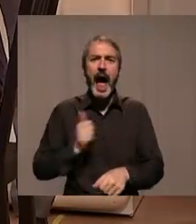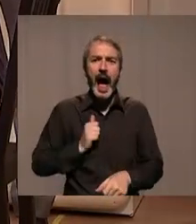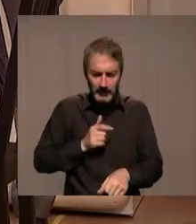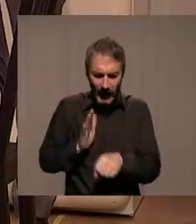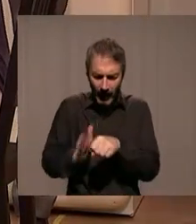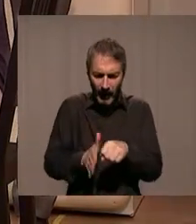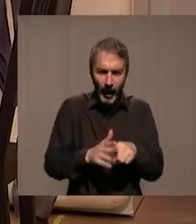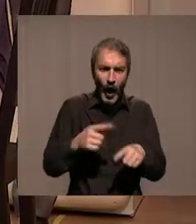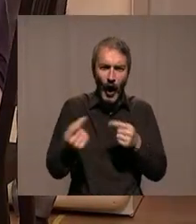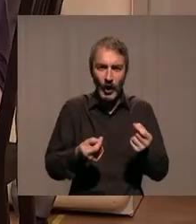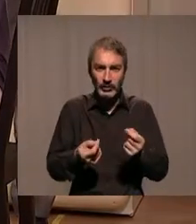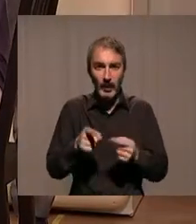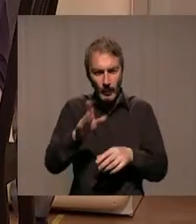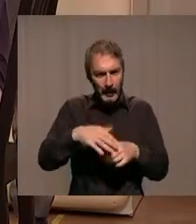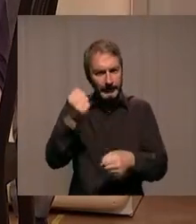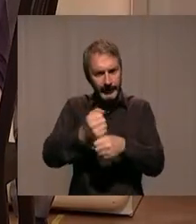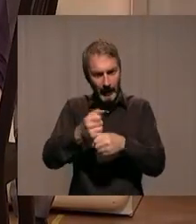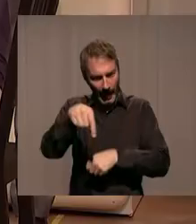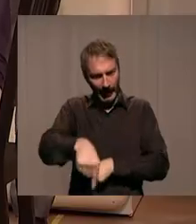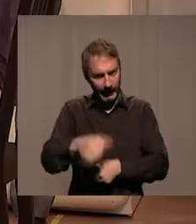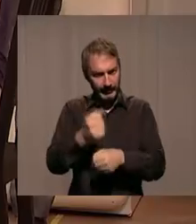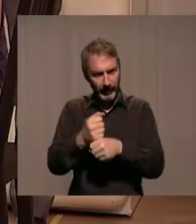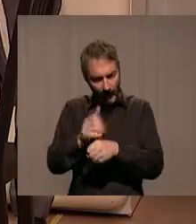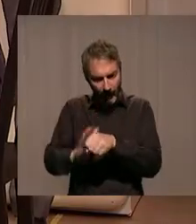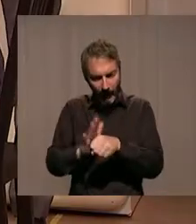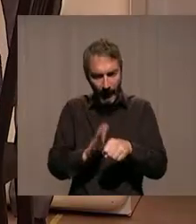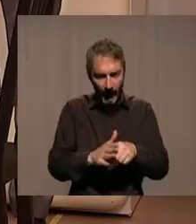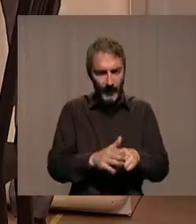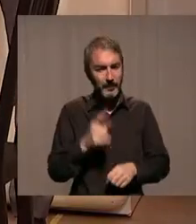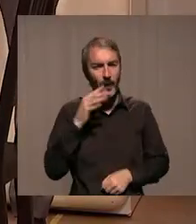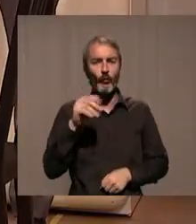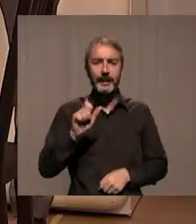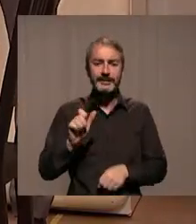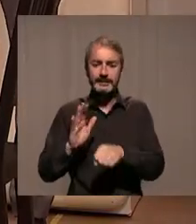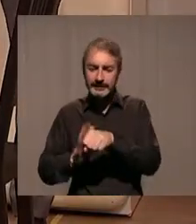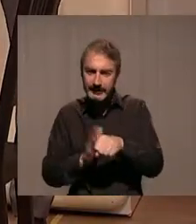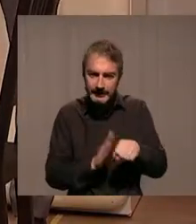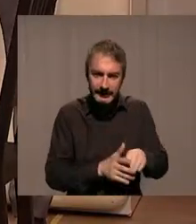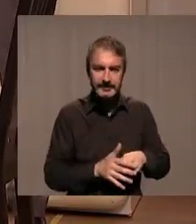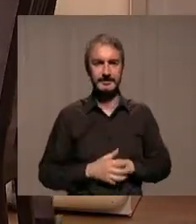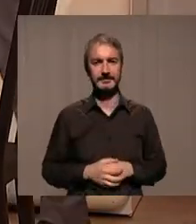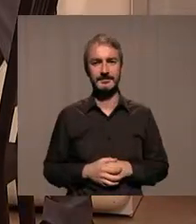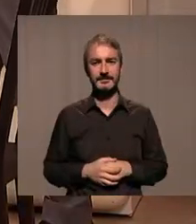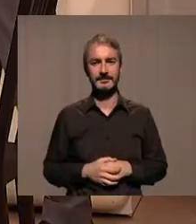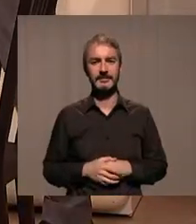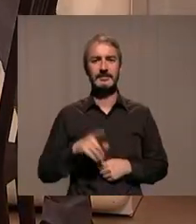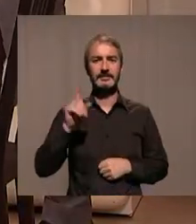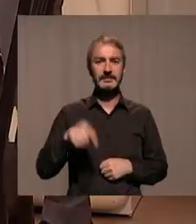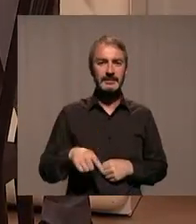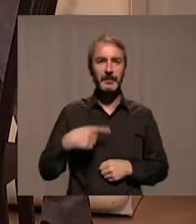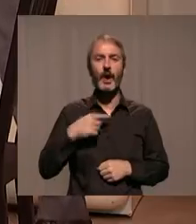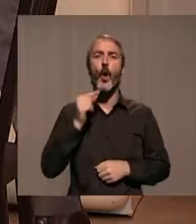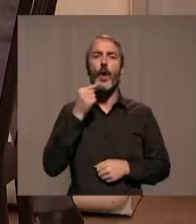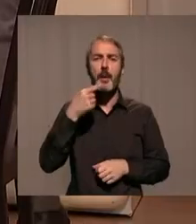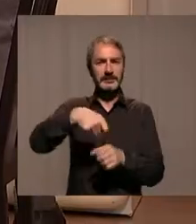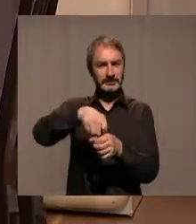hem fet venir una mica perquè comenceu a preparar el pico. Aquí teniu fuet. Mira, rodances de fuet, si voleu obrir les